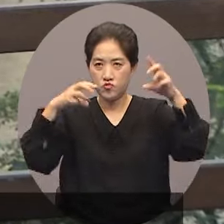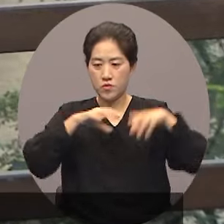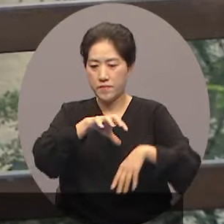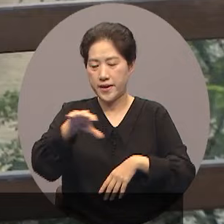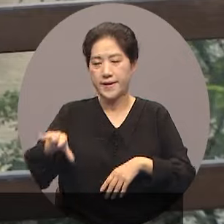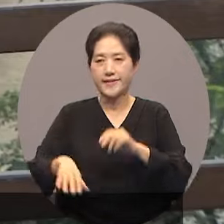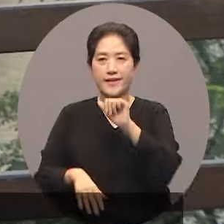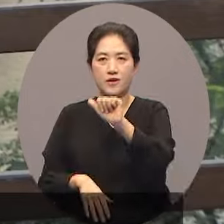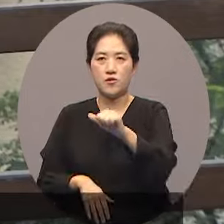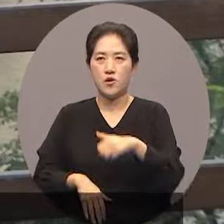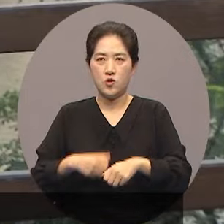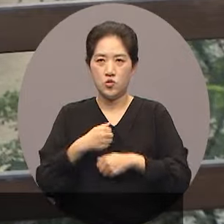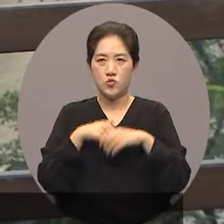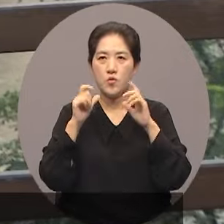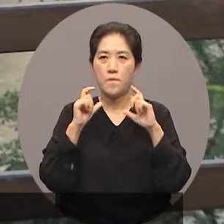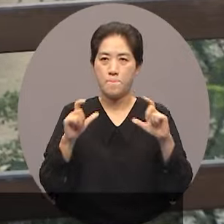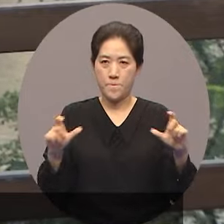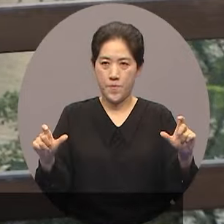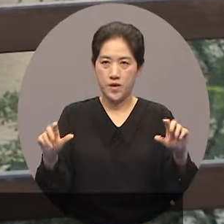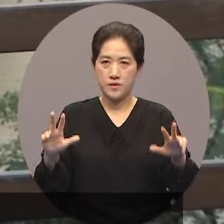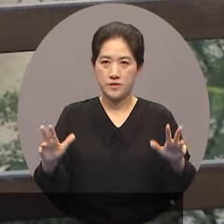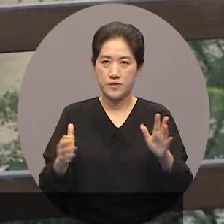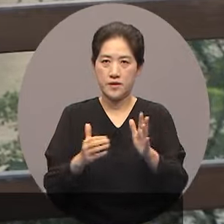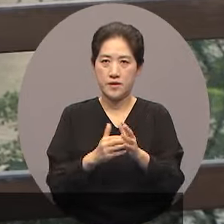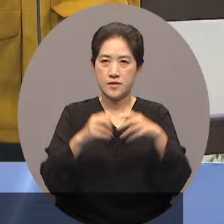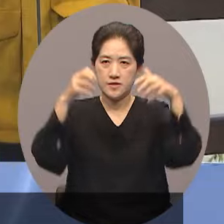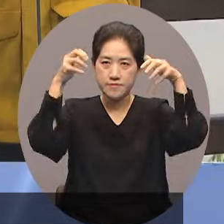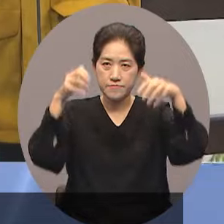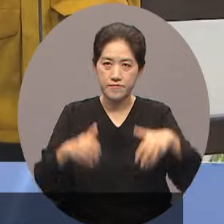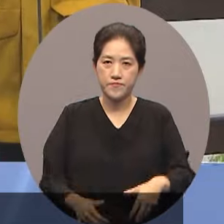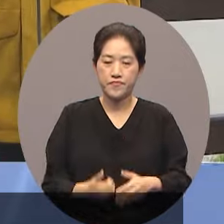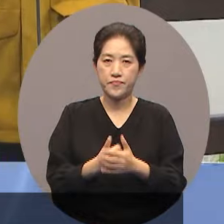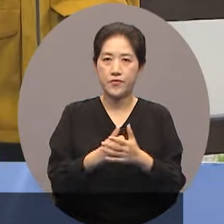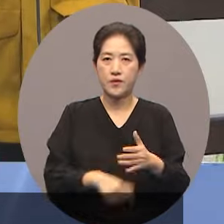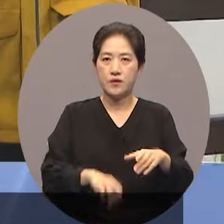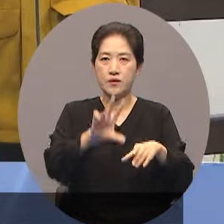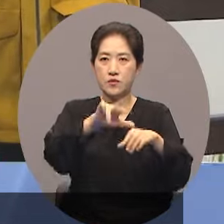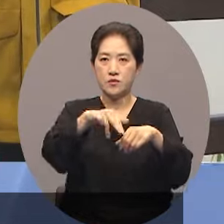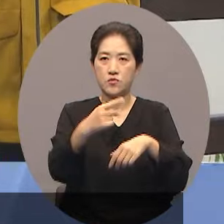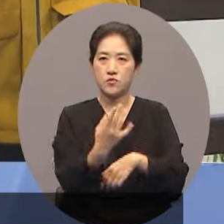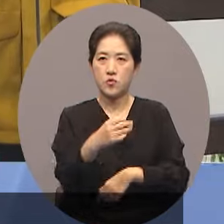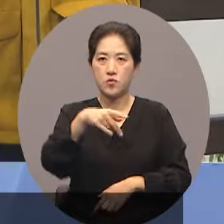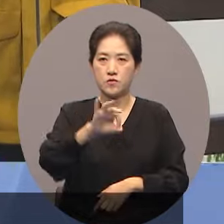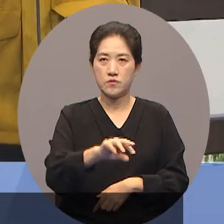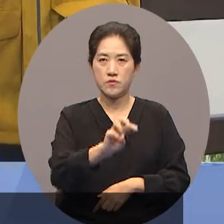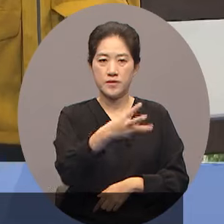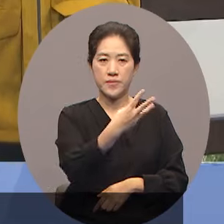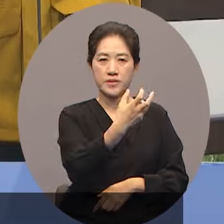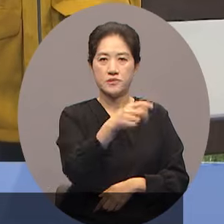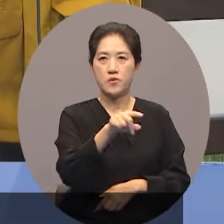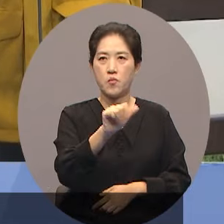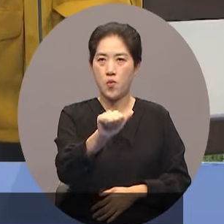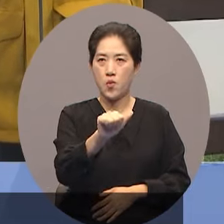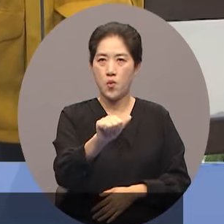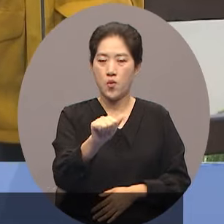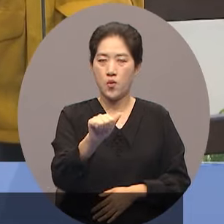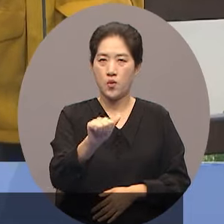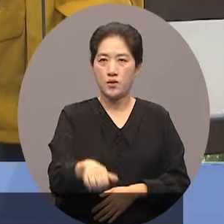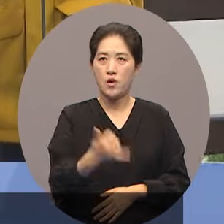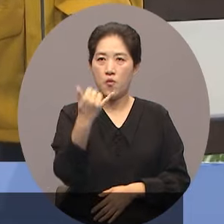호우 주의보가 발효됐습니다. 지금까지 내린 비의 양은 철원 동송이 370.5mm이고,